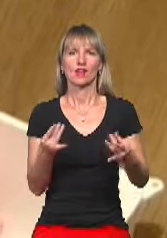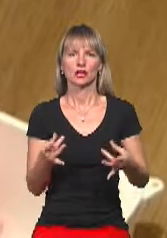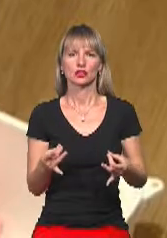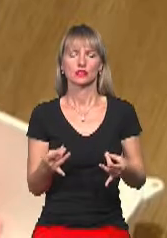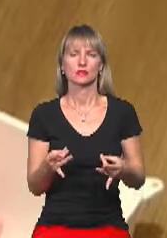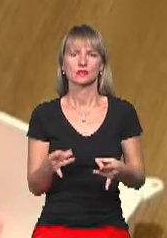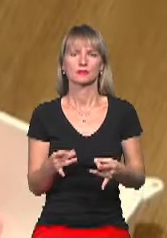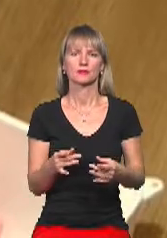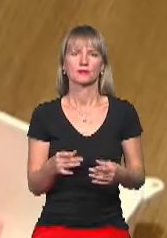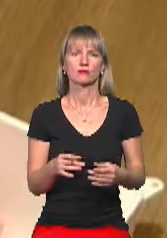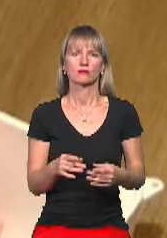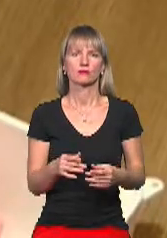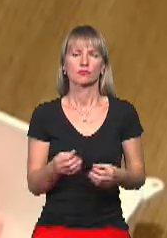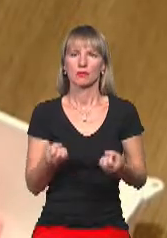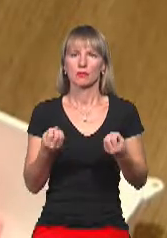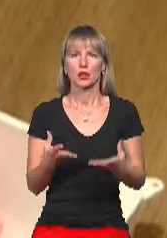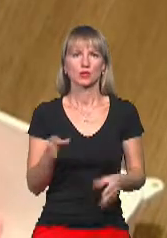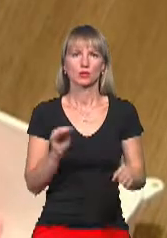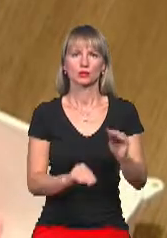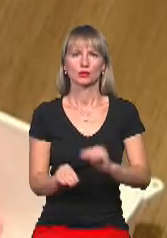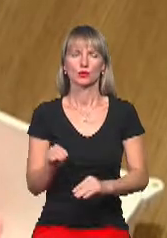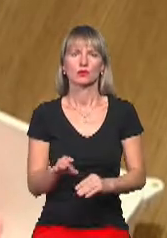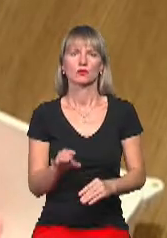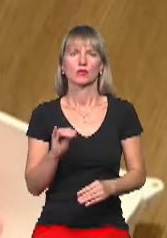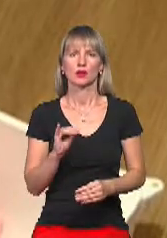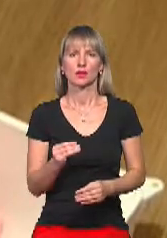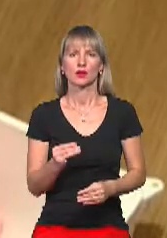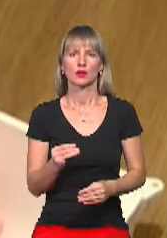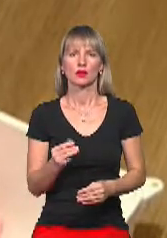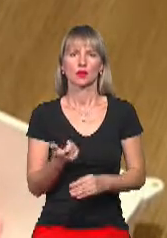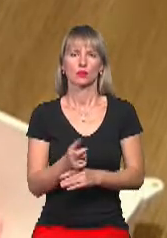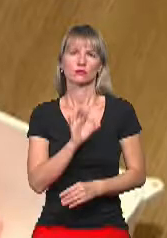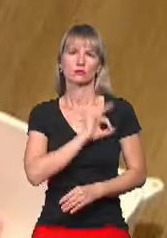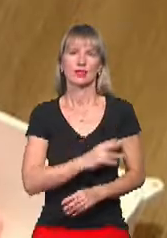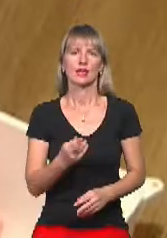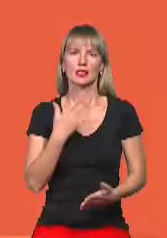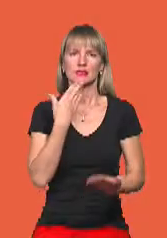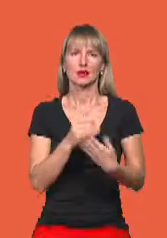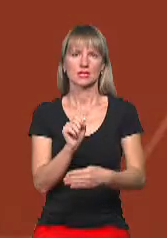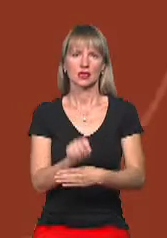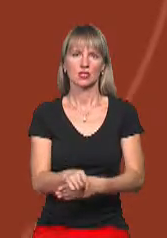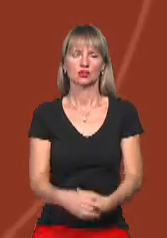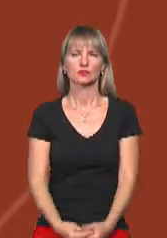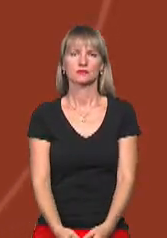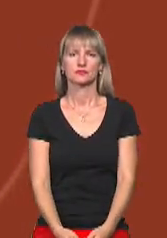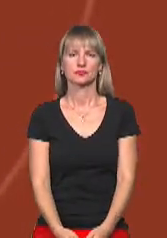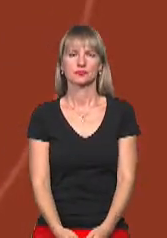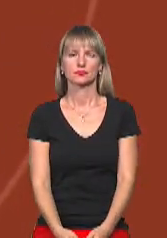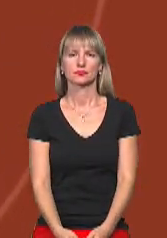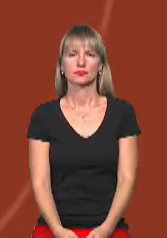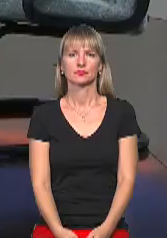В общем-то, да, достаточно простое устройство и достаточно эффективное для своих задач.